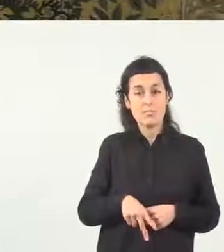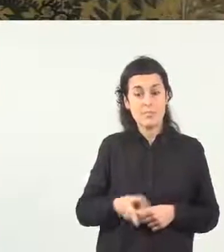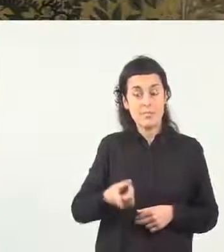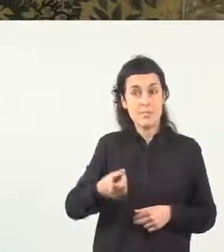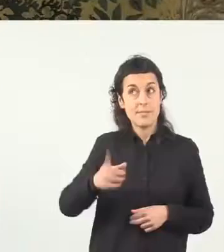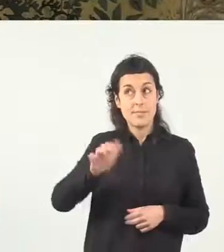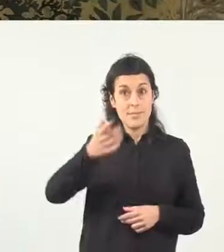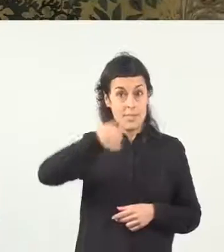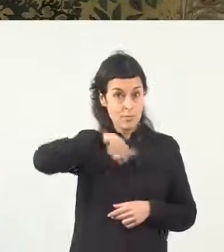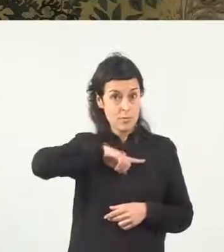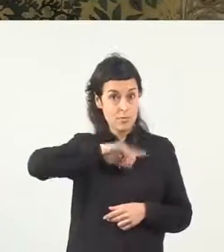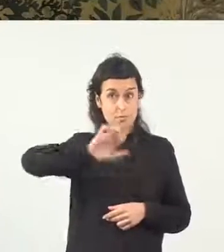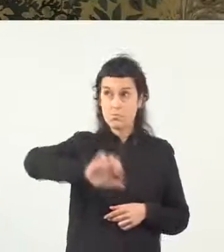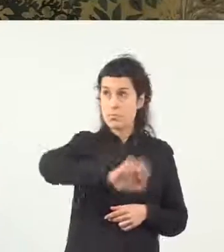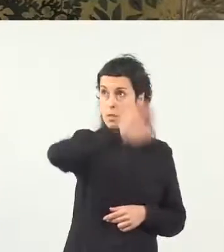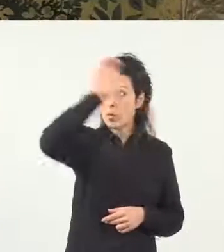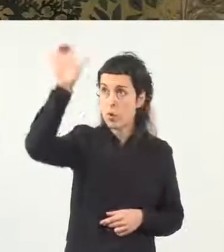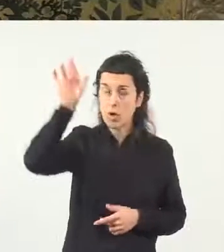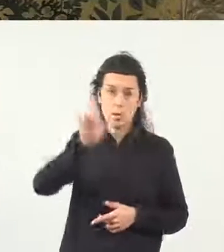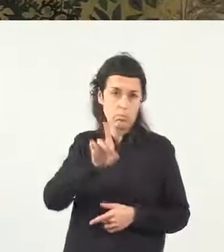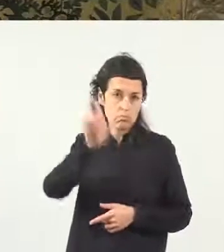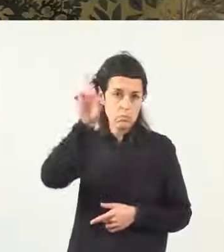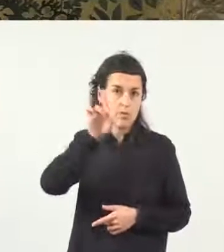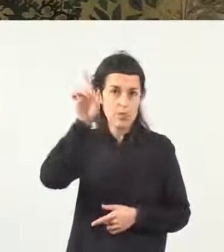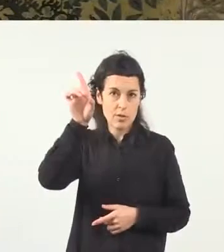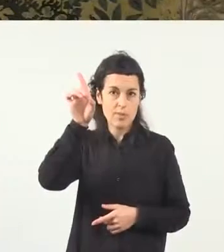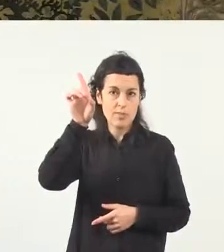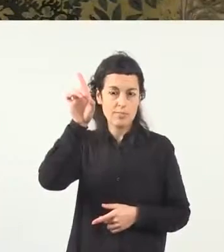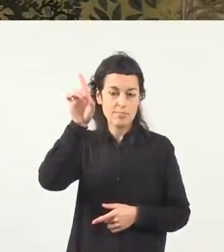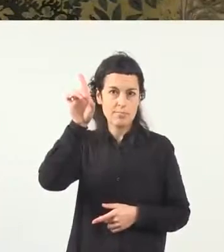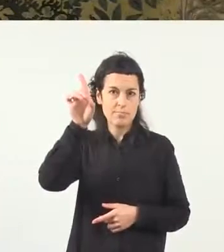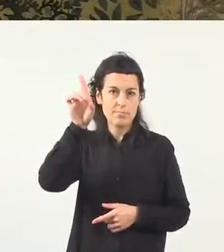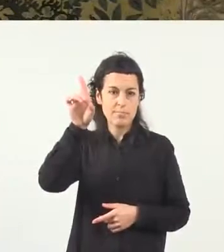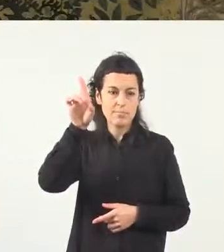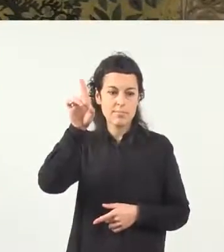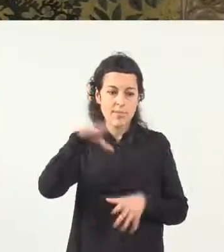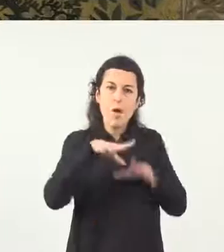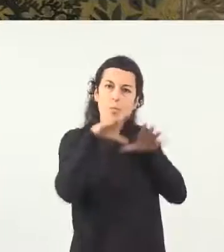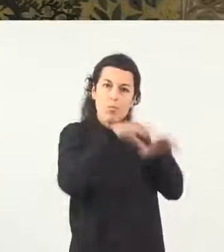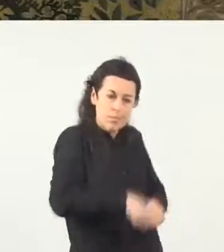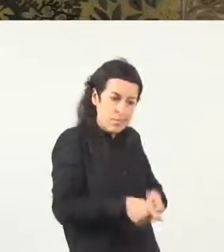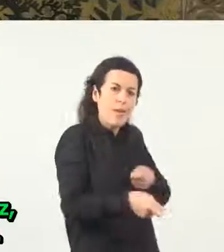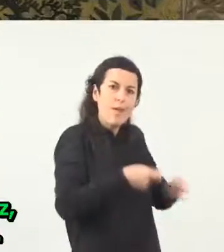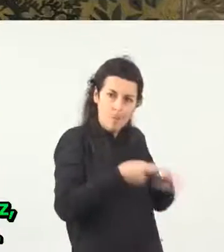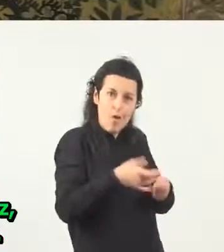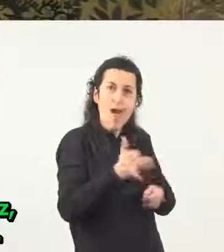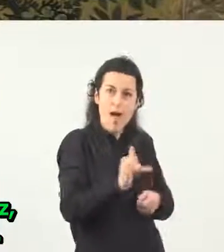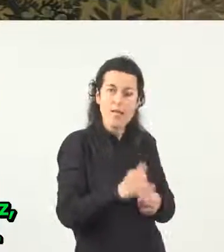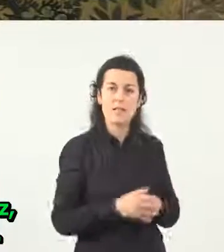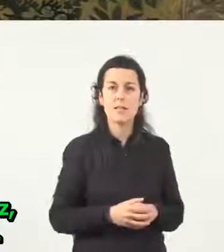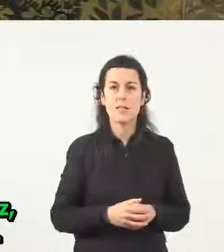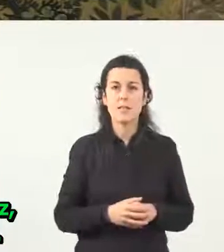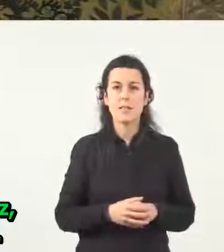ere Europan, edo iparraldean, aplikatu zaigula nolabait kolonialitate hori. Esan